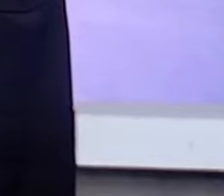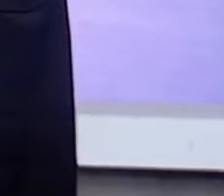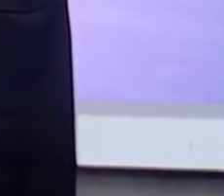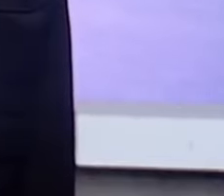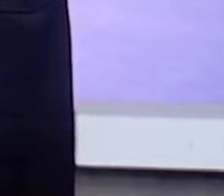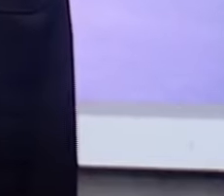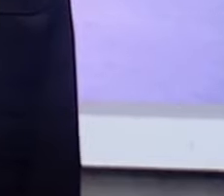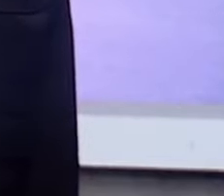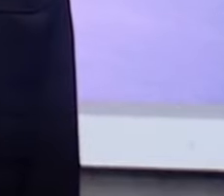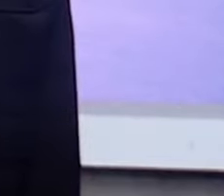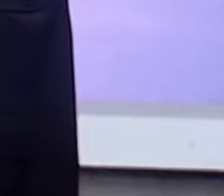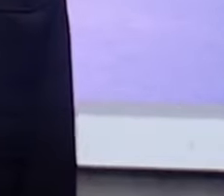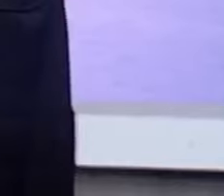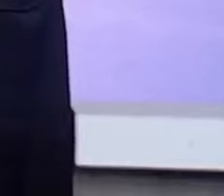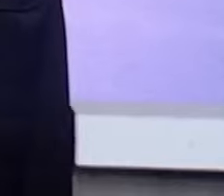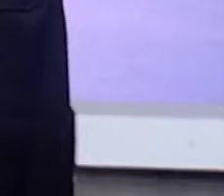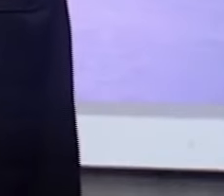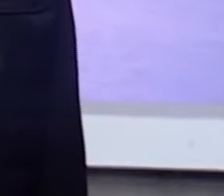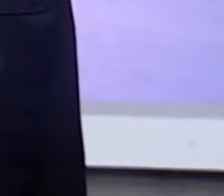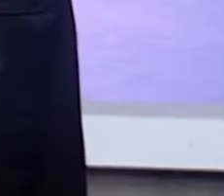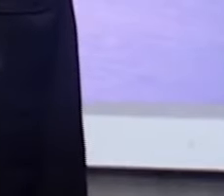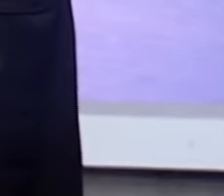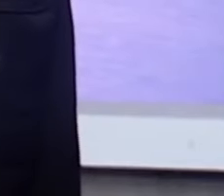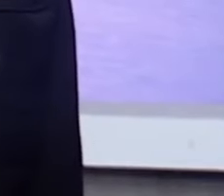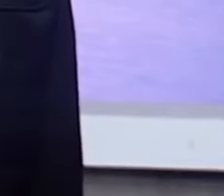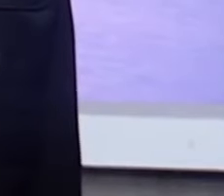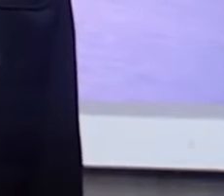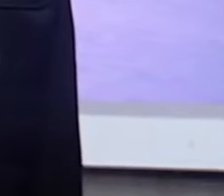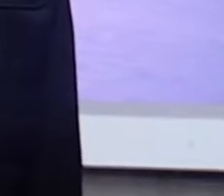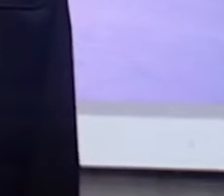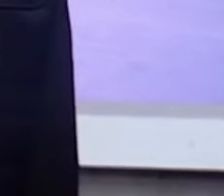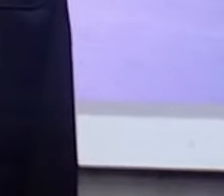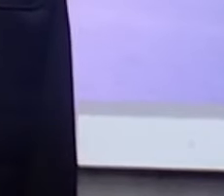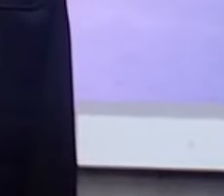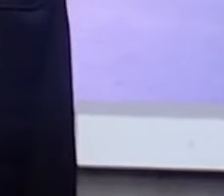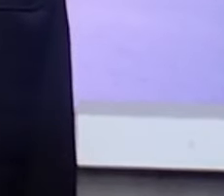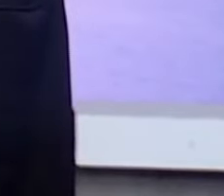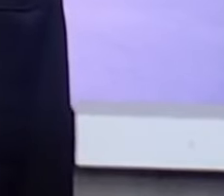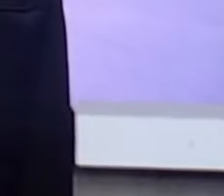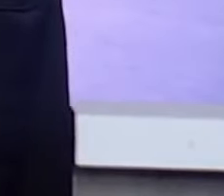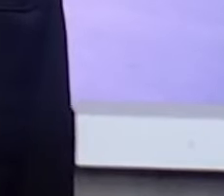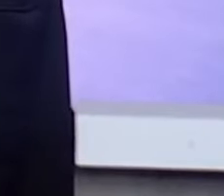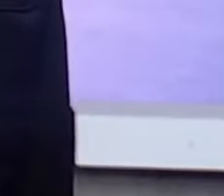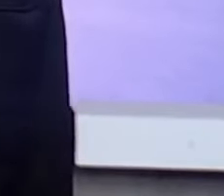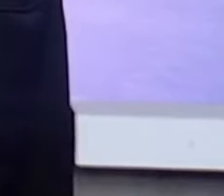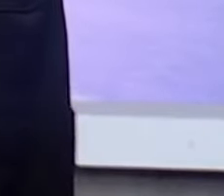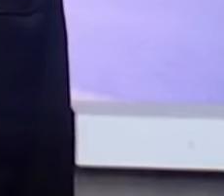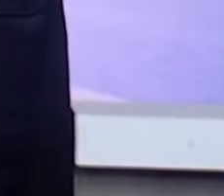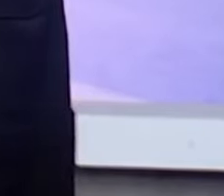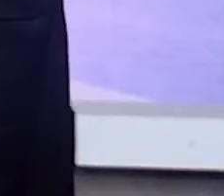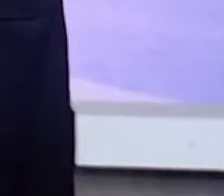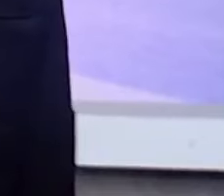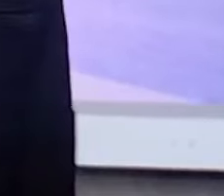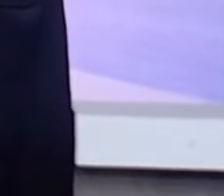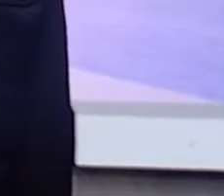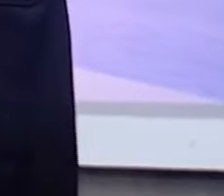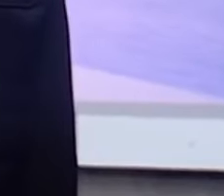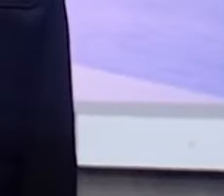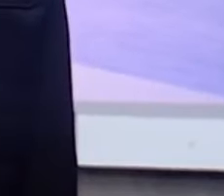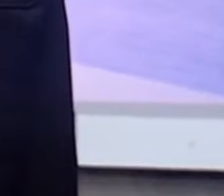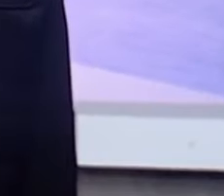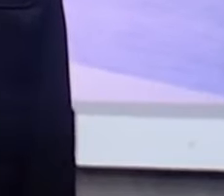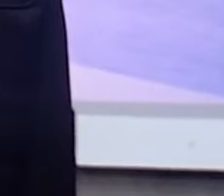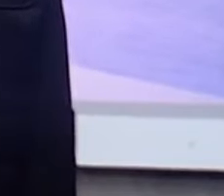Mga kapuso, sama-sama tayong maging saksi! Mag-subscribe sa GMA Integrated News sa YouTube at para sa mga kapuso abroad,